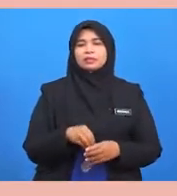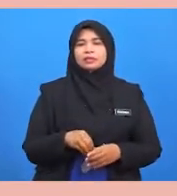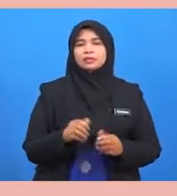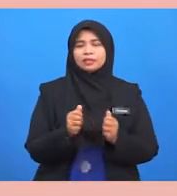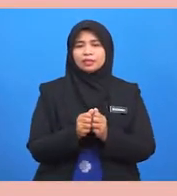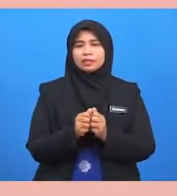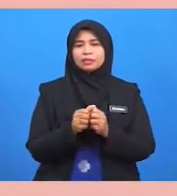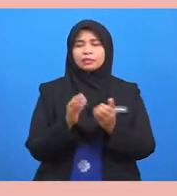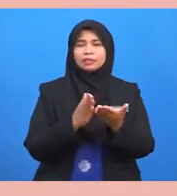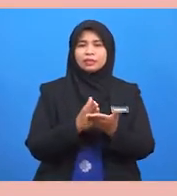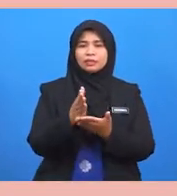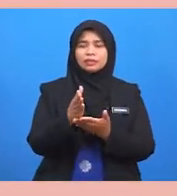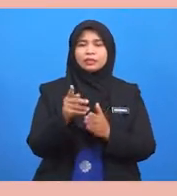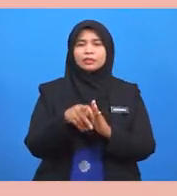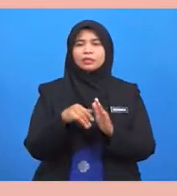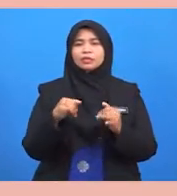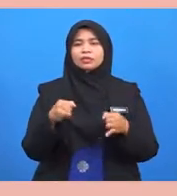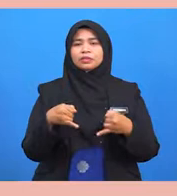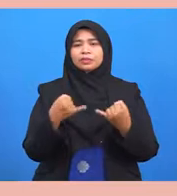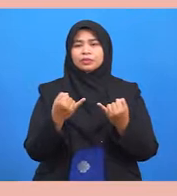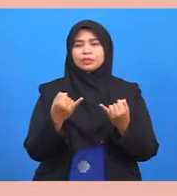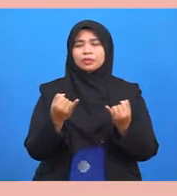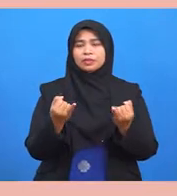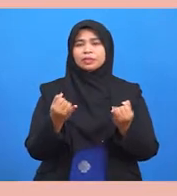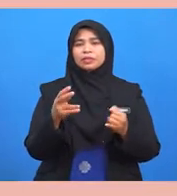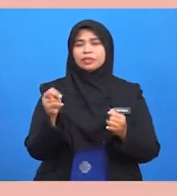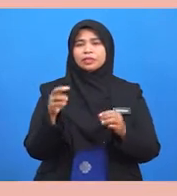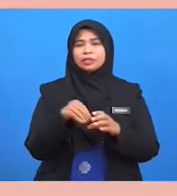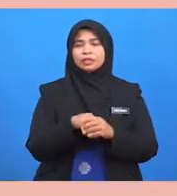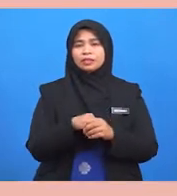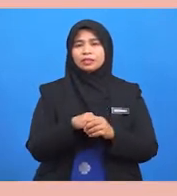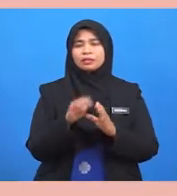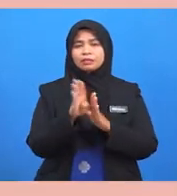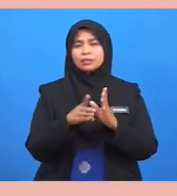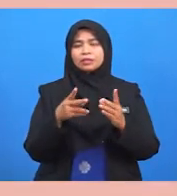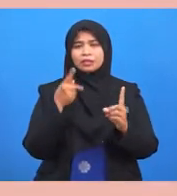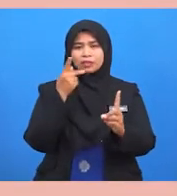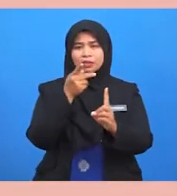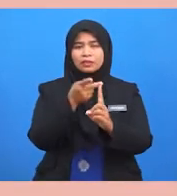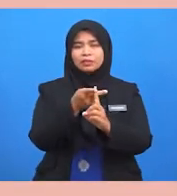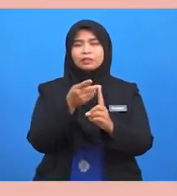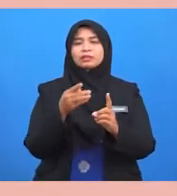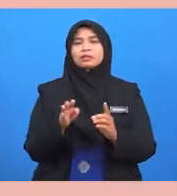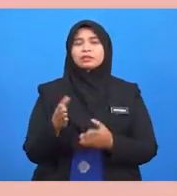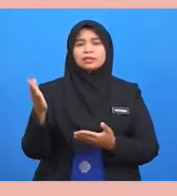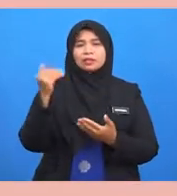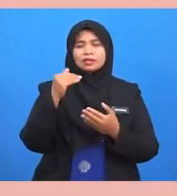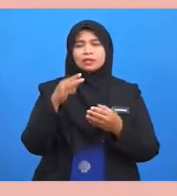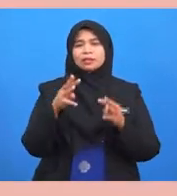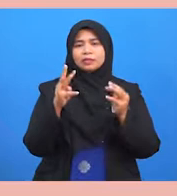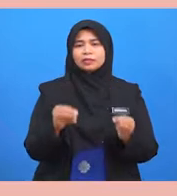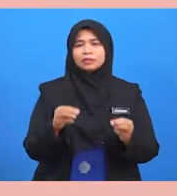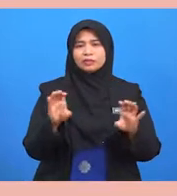dengan meneruskan perjuangan Rasulullah dalam berdakwah, mengajak manusia